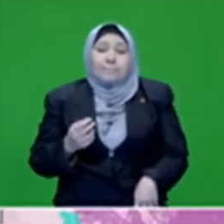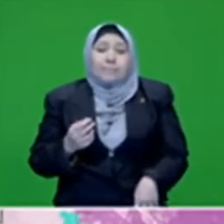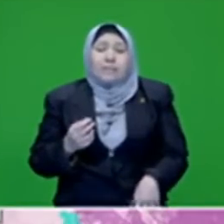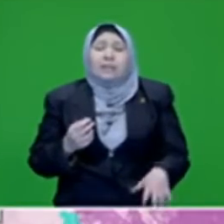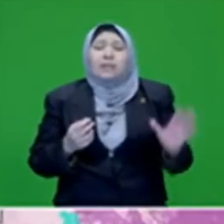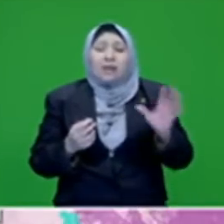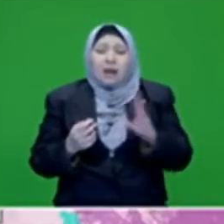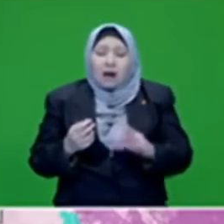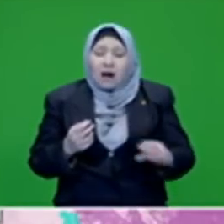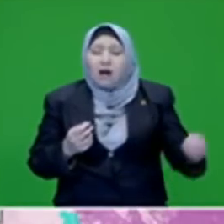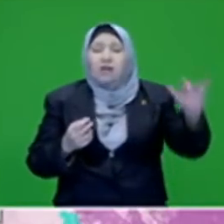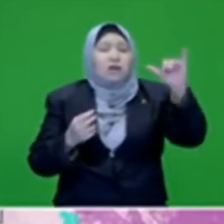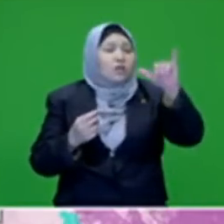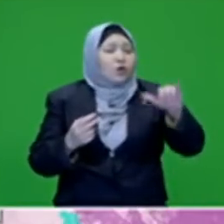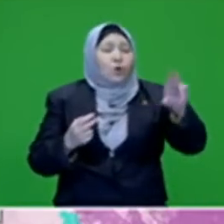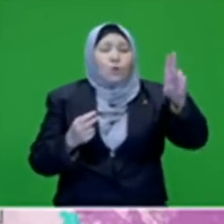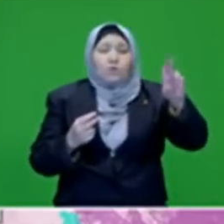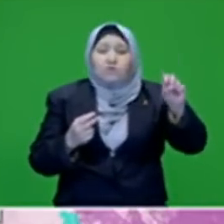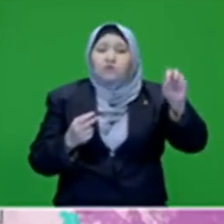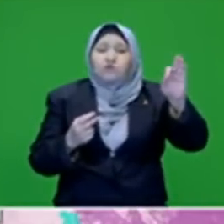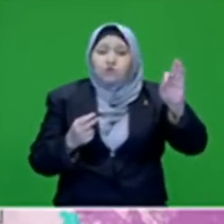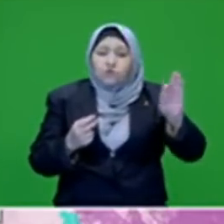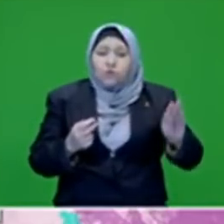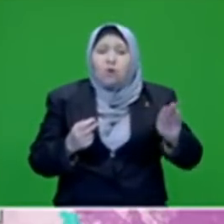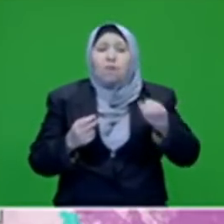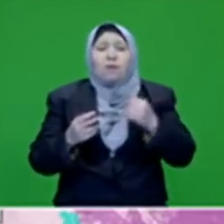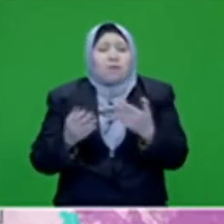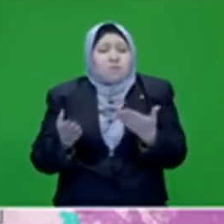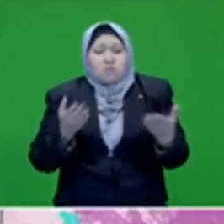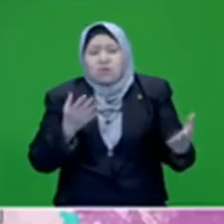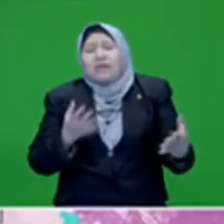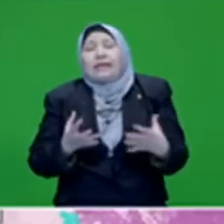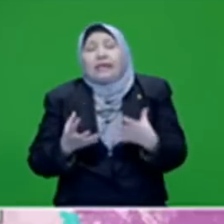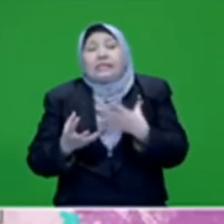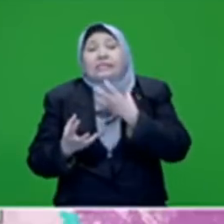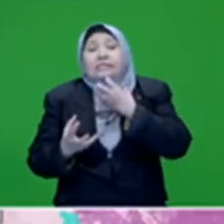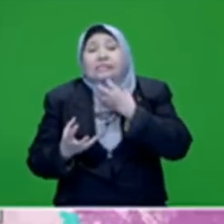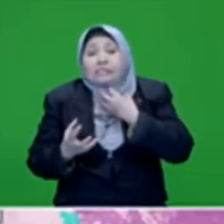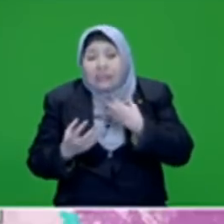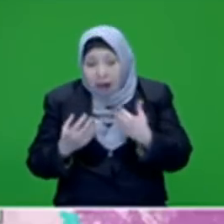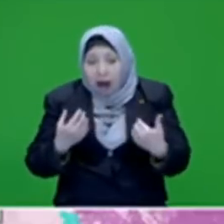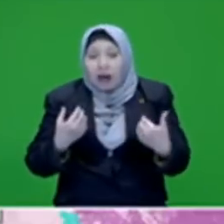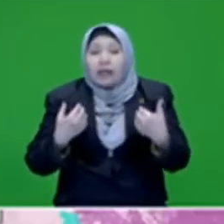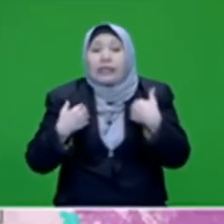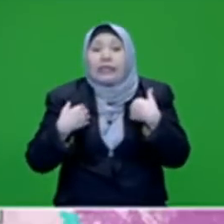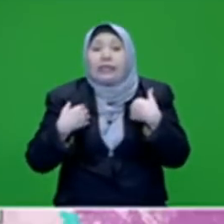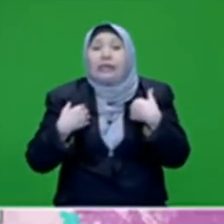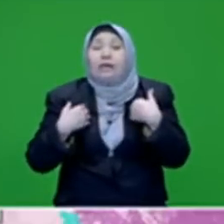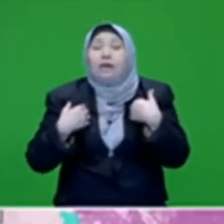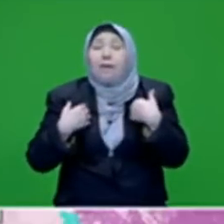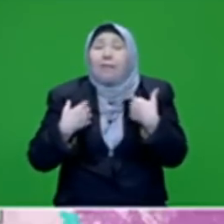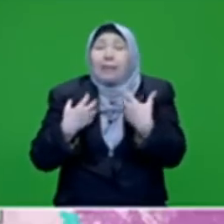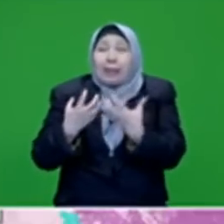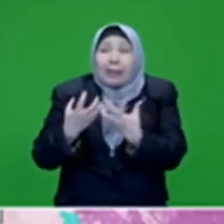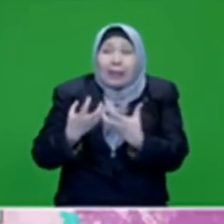ربه كذلك لنصرف عنه السوء